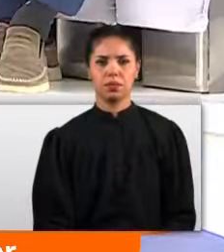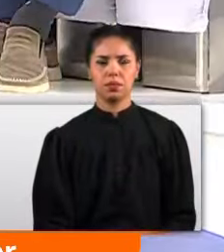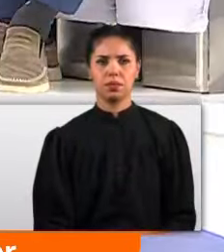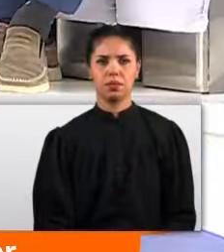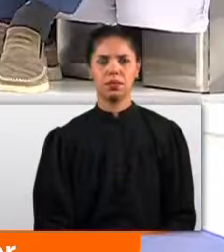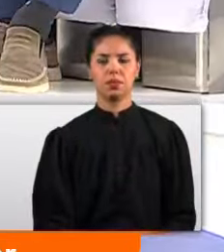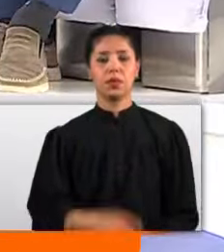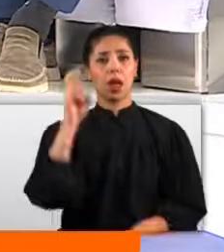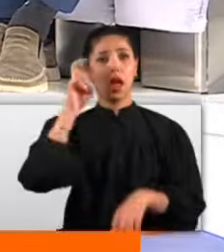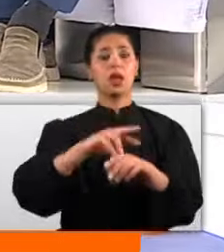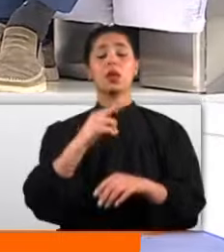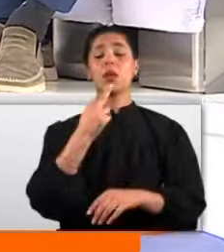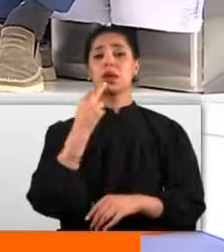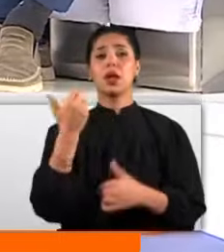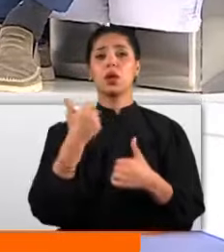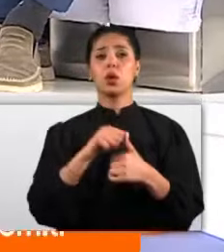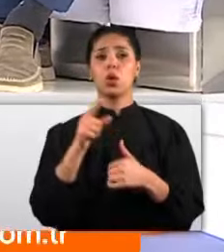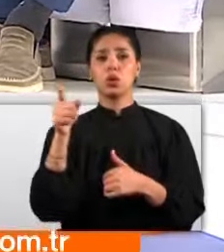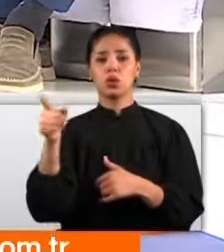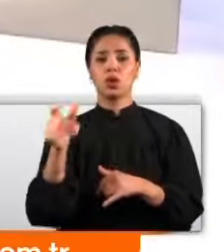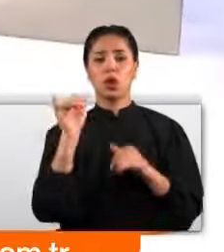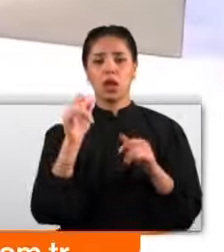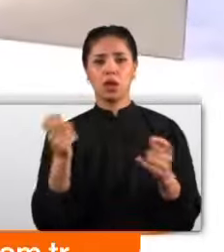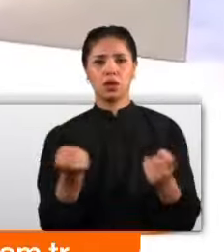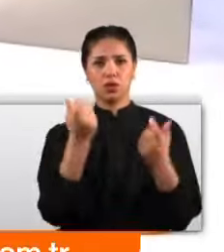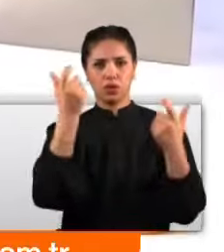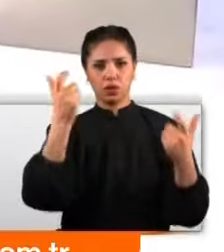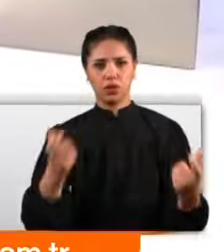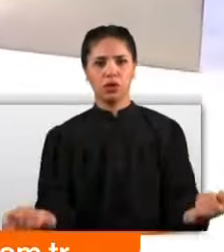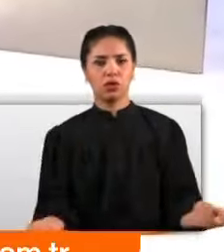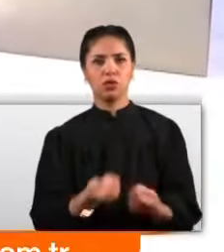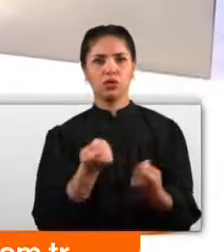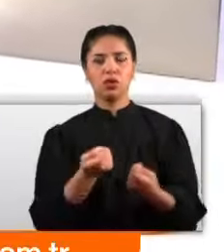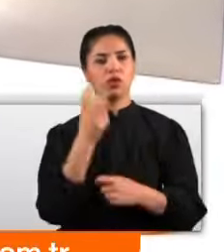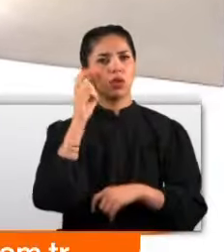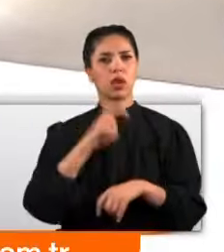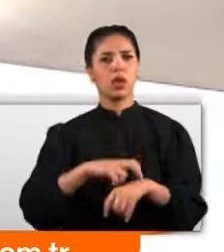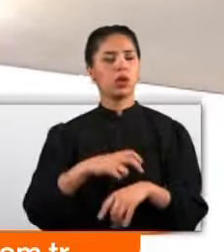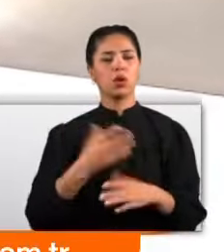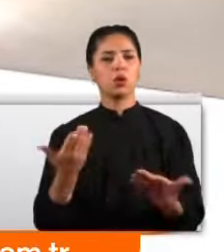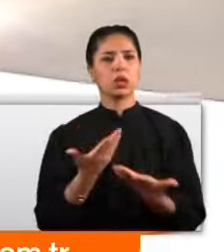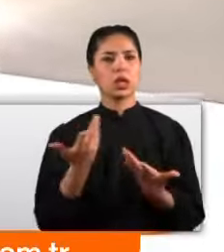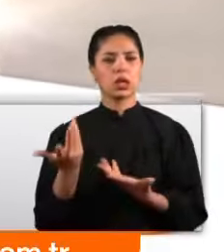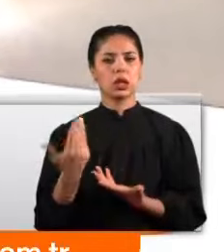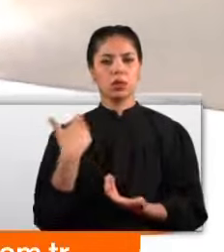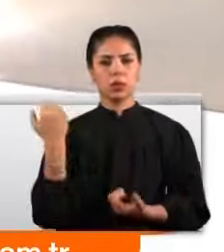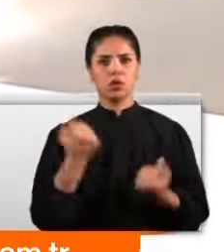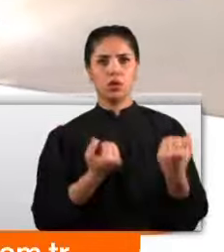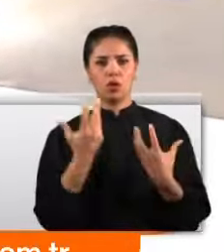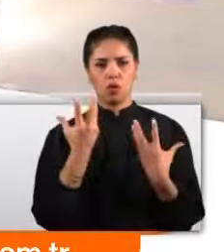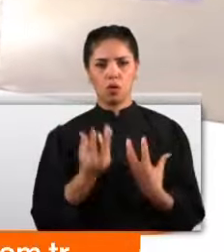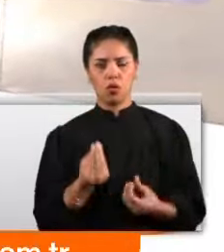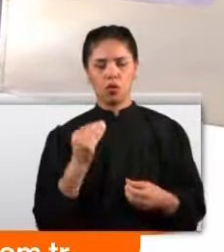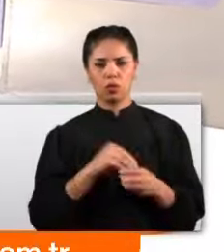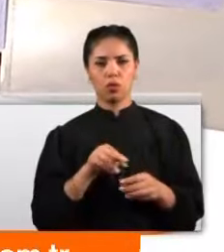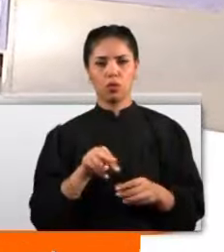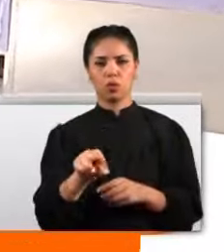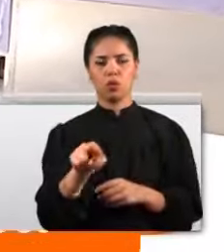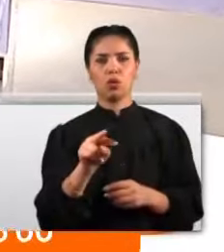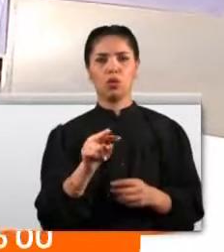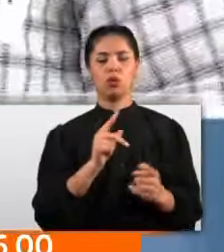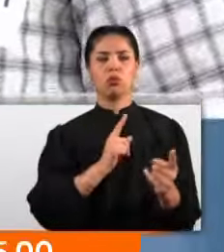Hatırlamadığın kadının kocasınınla aynı iş yerinde çalıştığını nasıl hatırlıyorsun? Şimdi abi, biz şoför olduğumuz için gerçekten yoldan yola